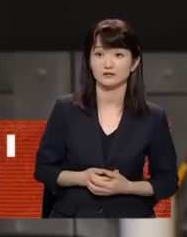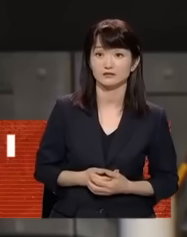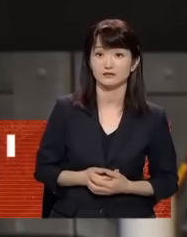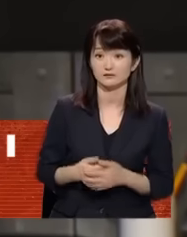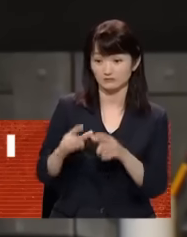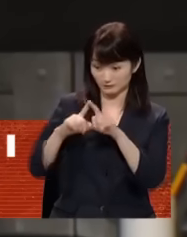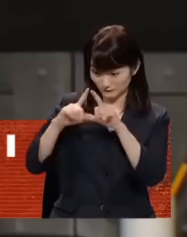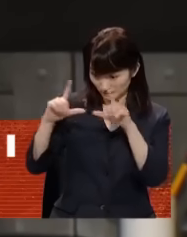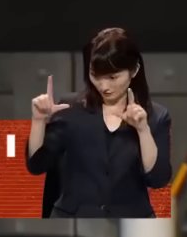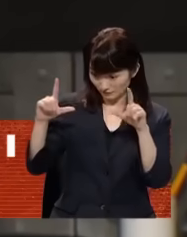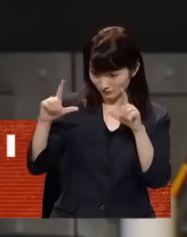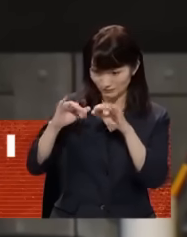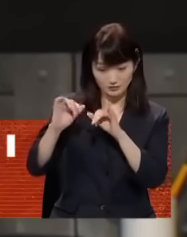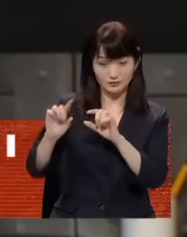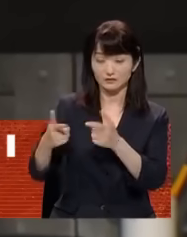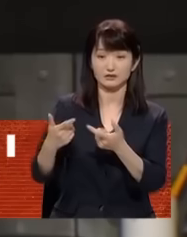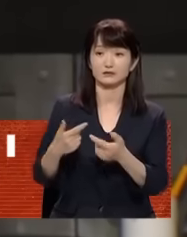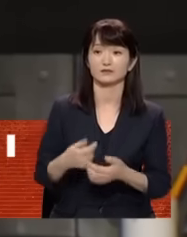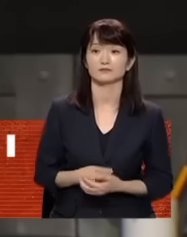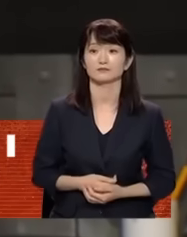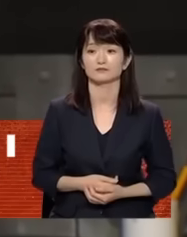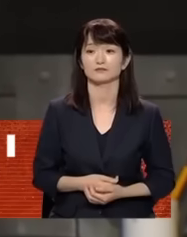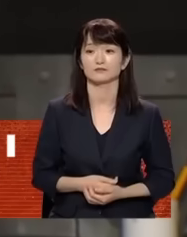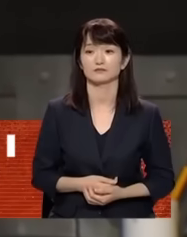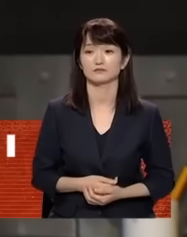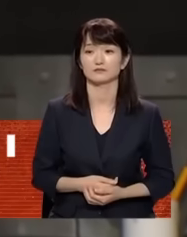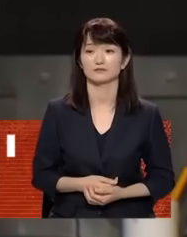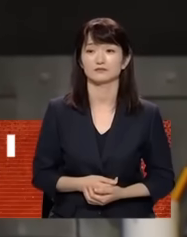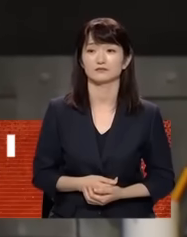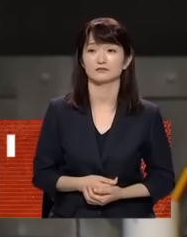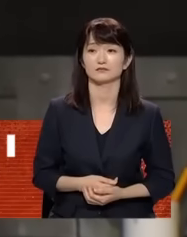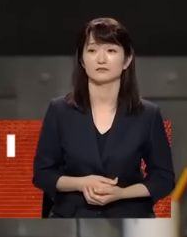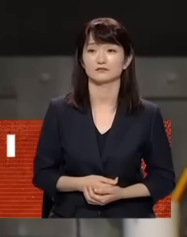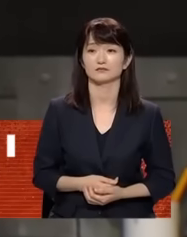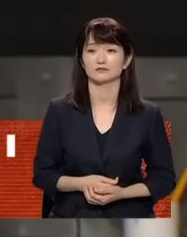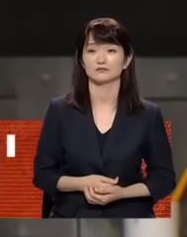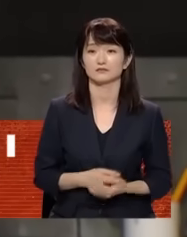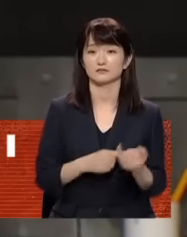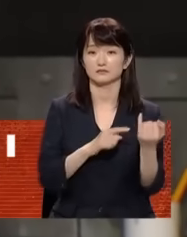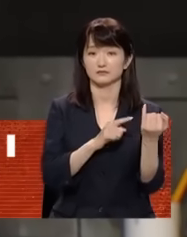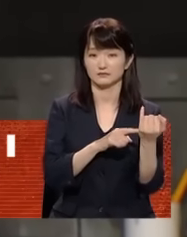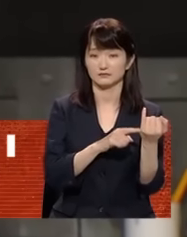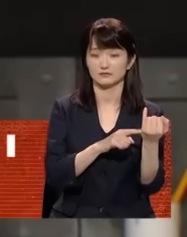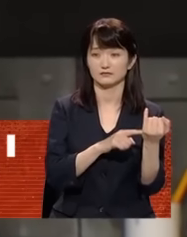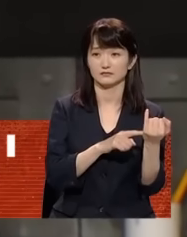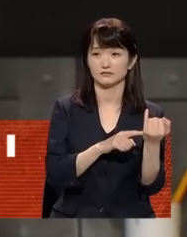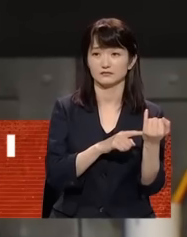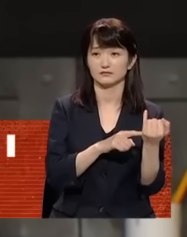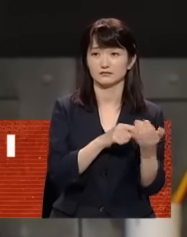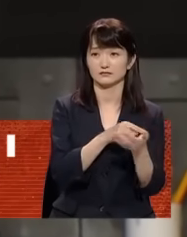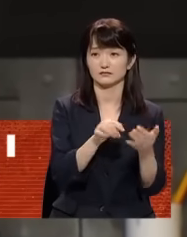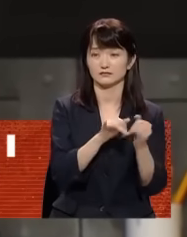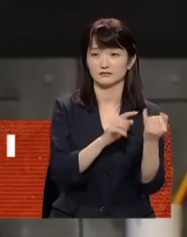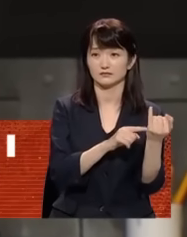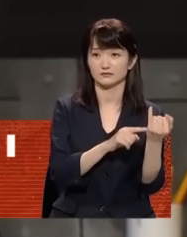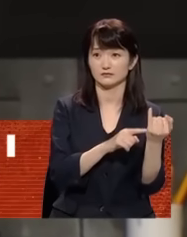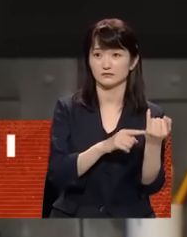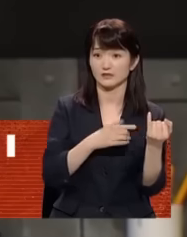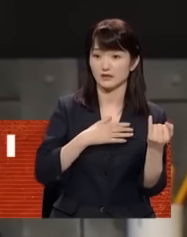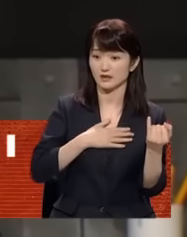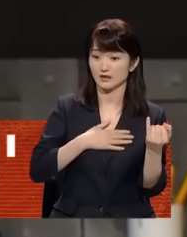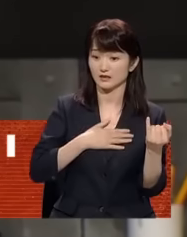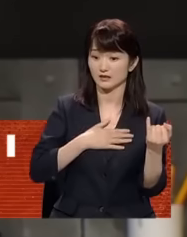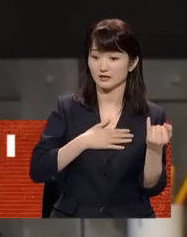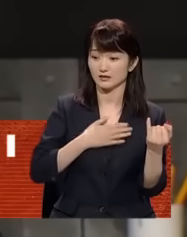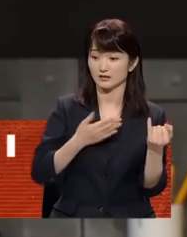그냥 그런 생각을 하지 마시고요 그건 알려 가지 않았으면 좋겠습니다 다만 문제는이 피해자 분이 이게 알려지지 알려지면 안